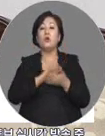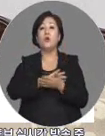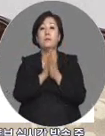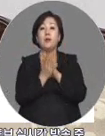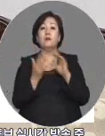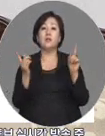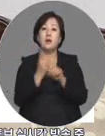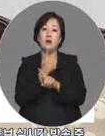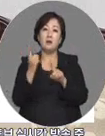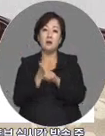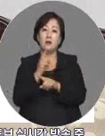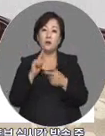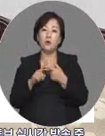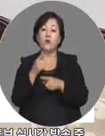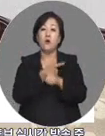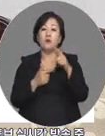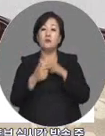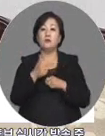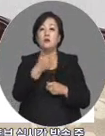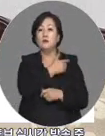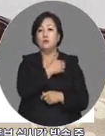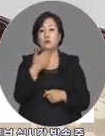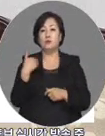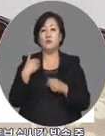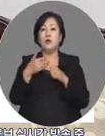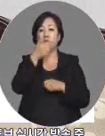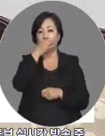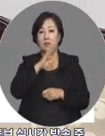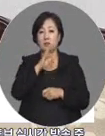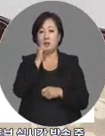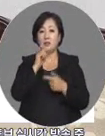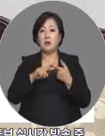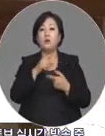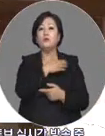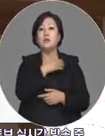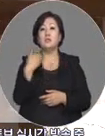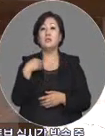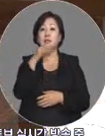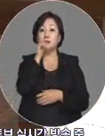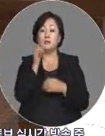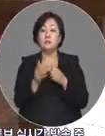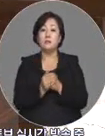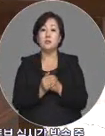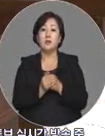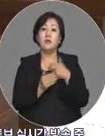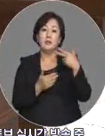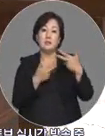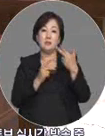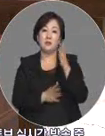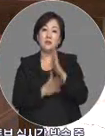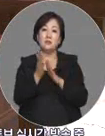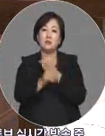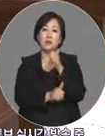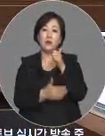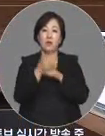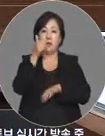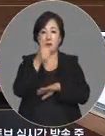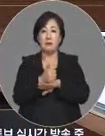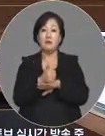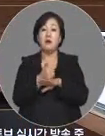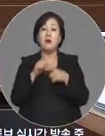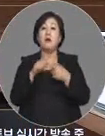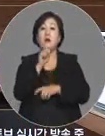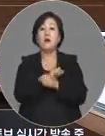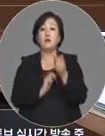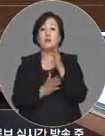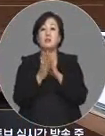그에 걸맞는 알찬 성과와 결실도 있었다고 자신합니다. 7대 시의회 최대 성과는